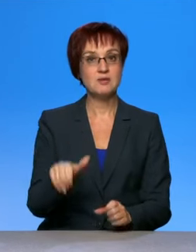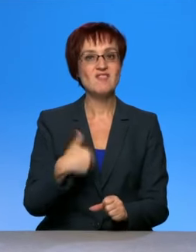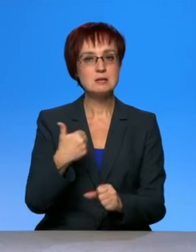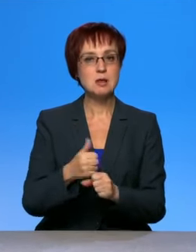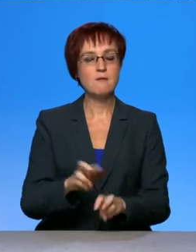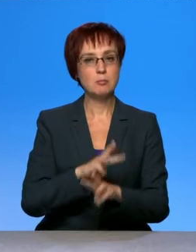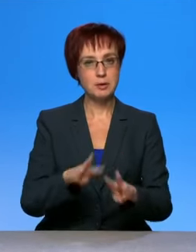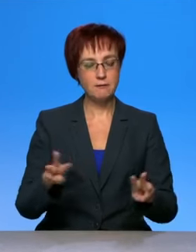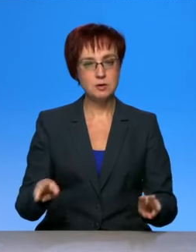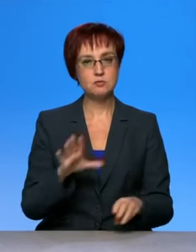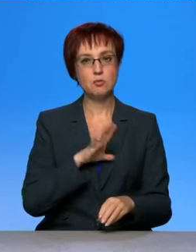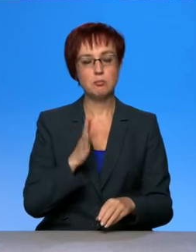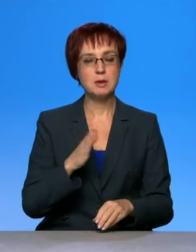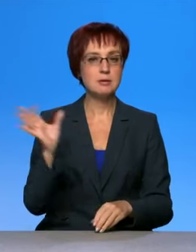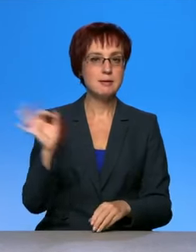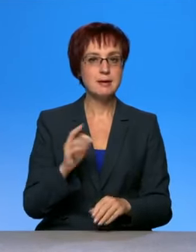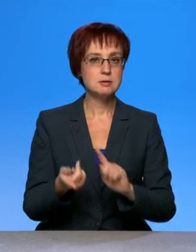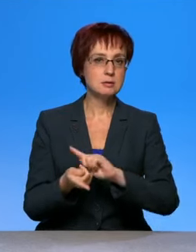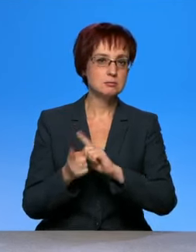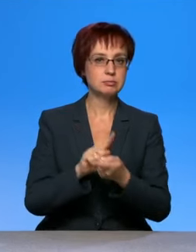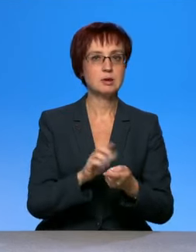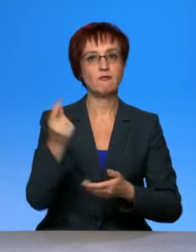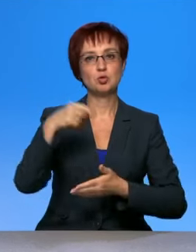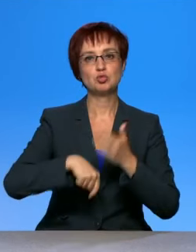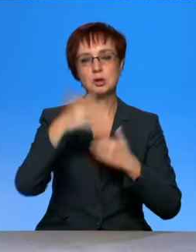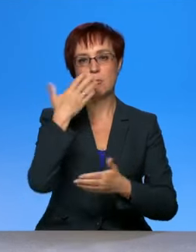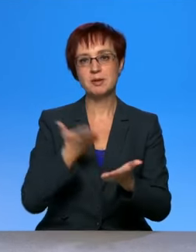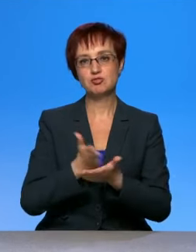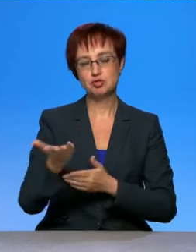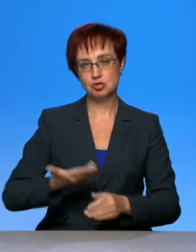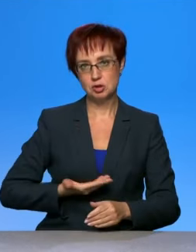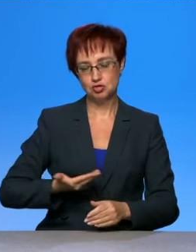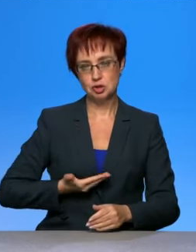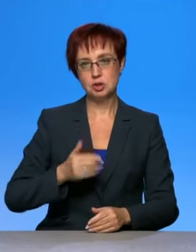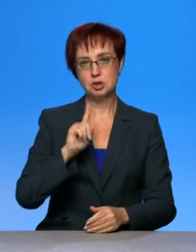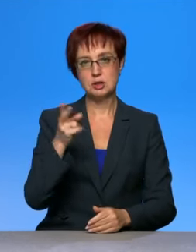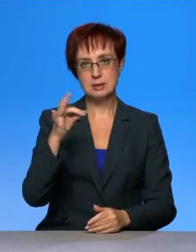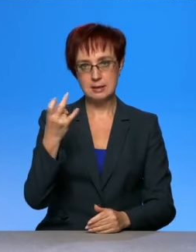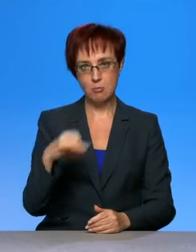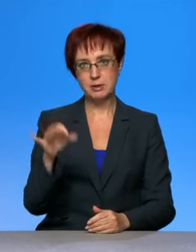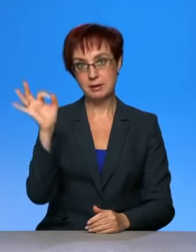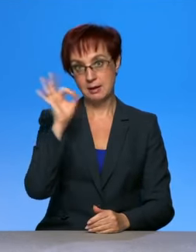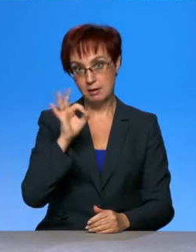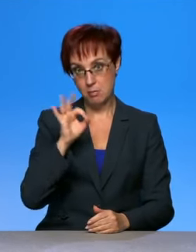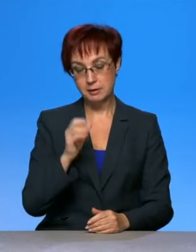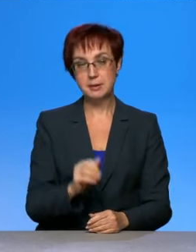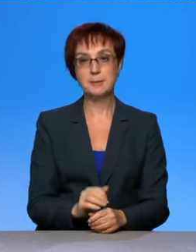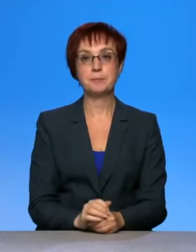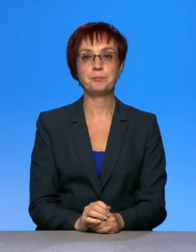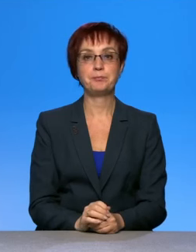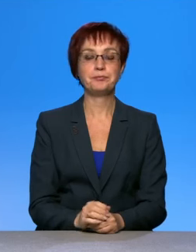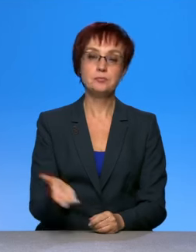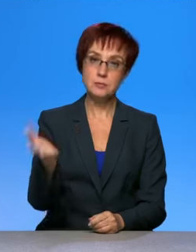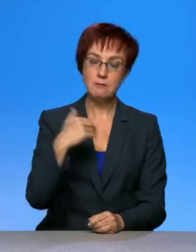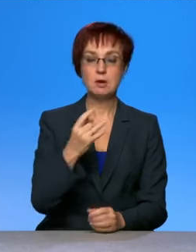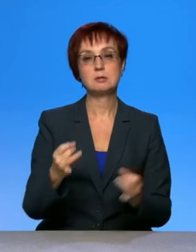во внутриполитической жизни Западной Германии и разрядка в Европе стала возможной дате поговорим Том человек Вили